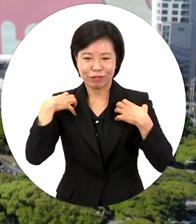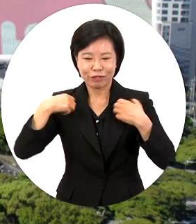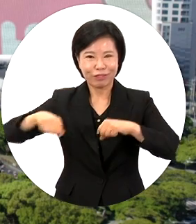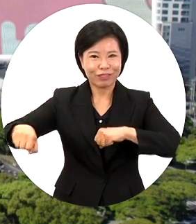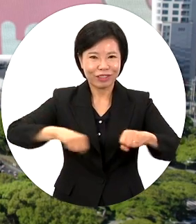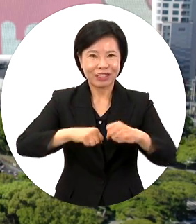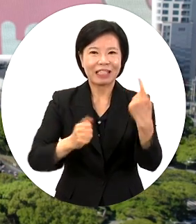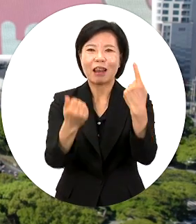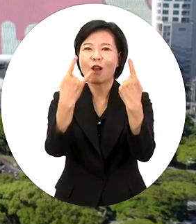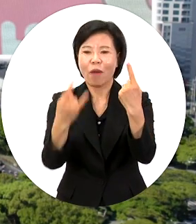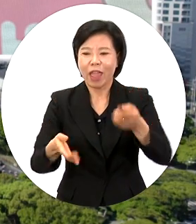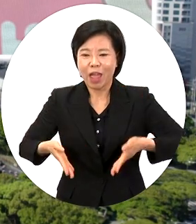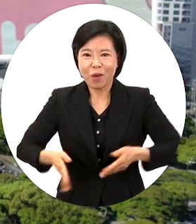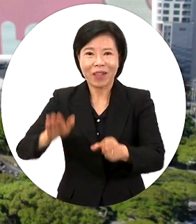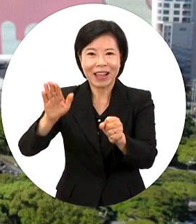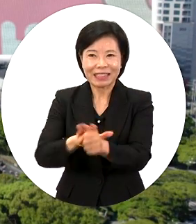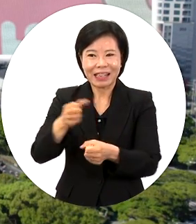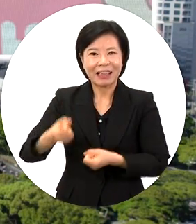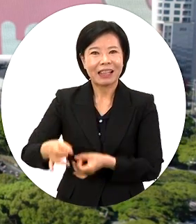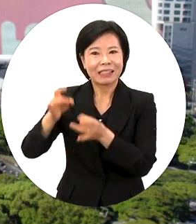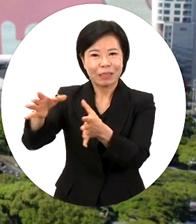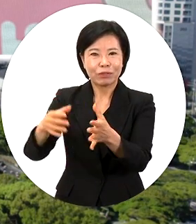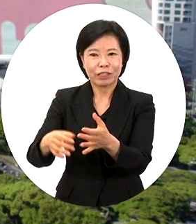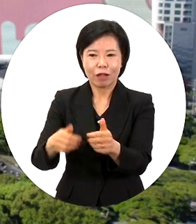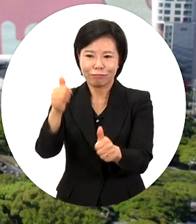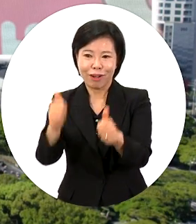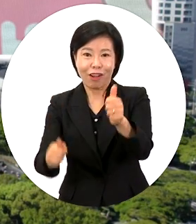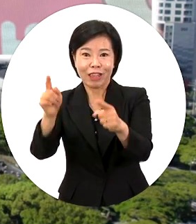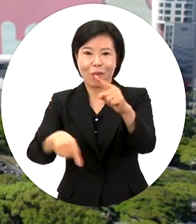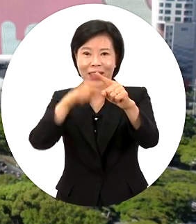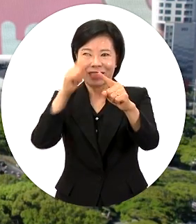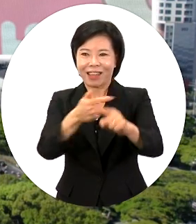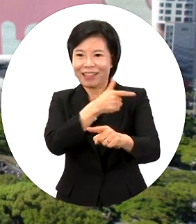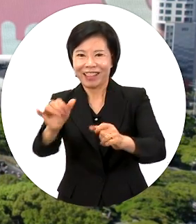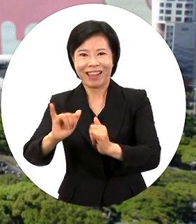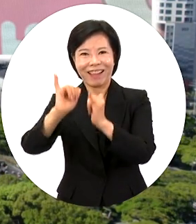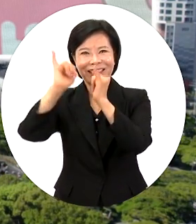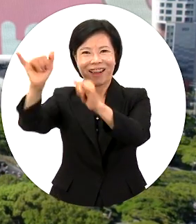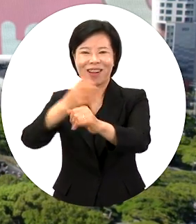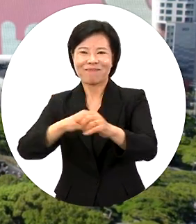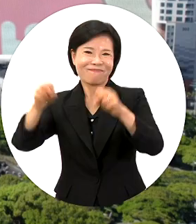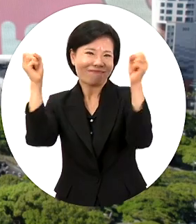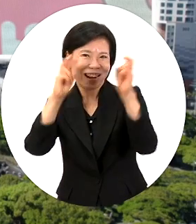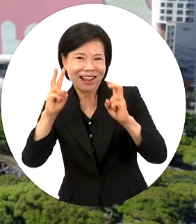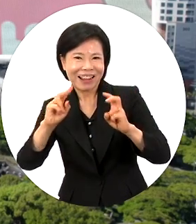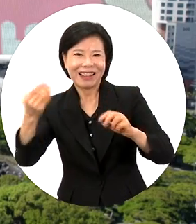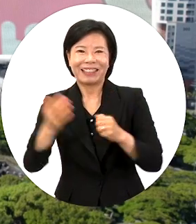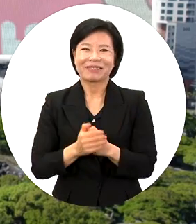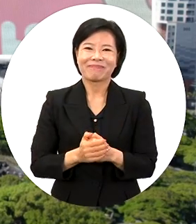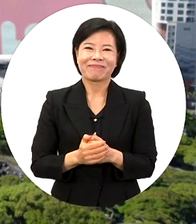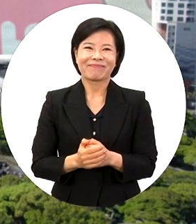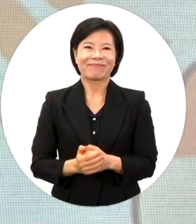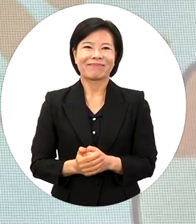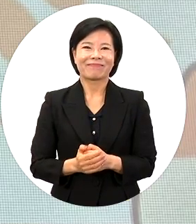주최 제1회 고향사랑기부제 우수 사례 경진대회에서 대상을 받는 쾌거를 이뤘습니다.